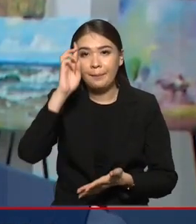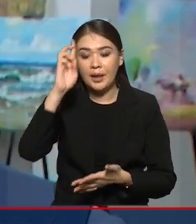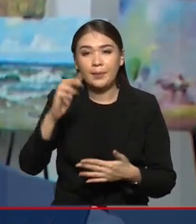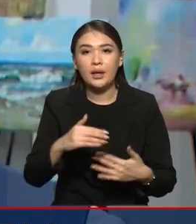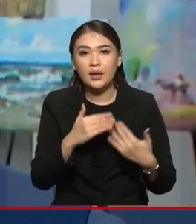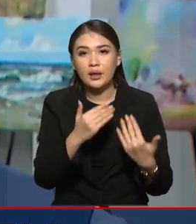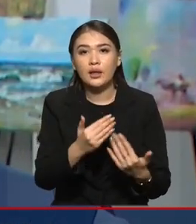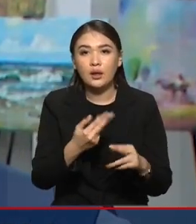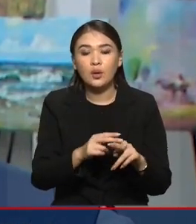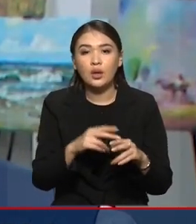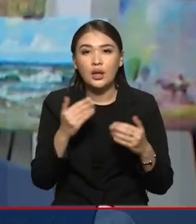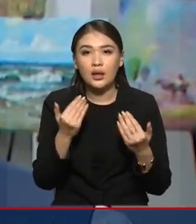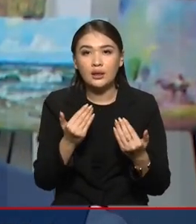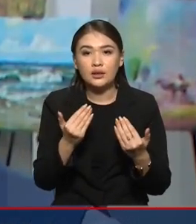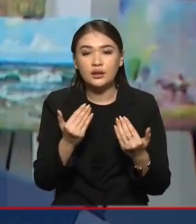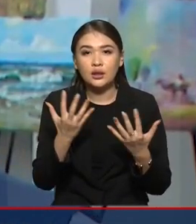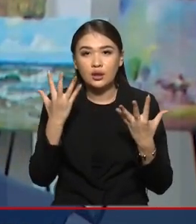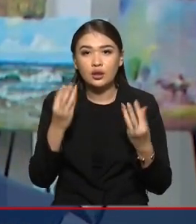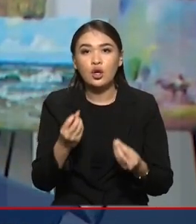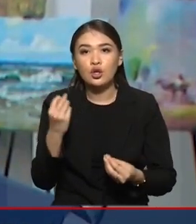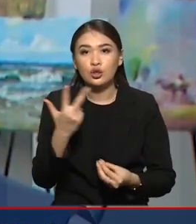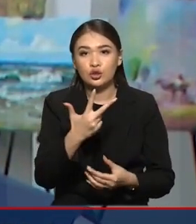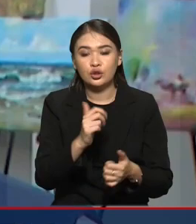Олардың бүгінгі таңда үш